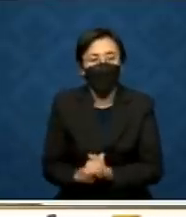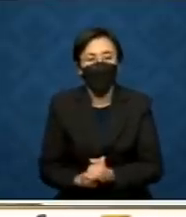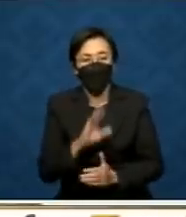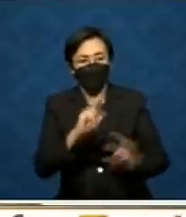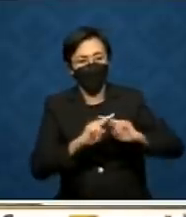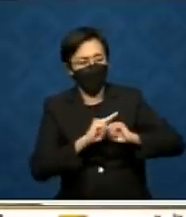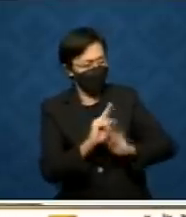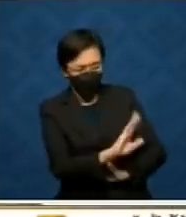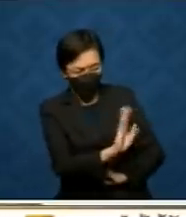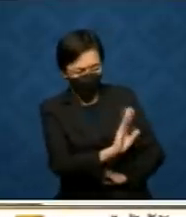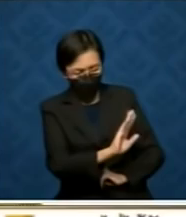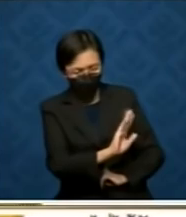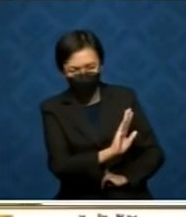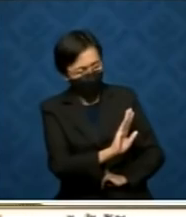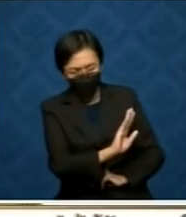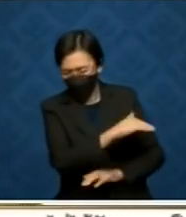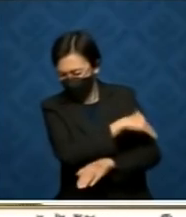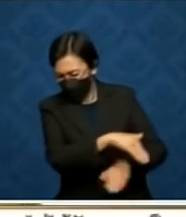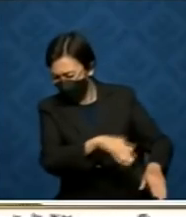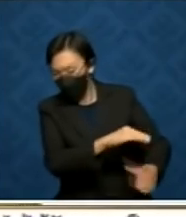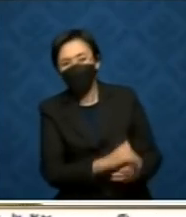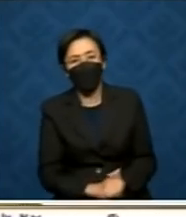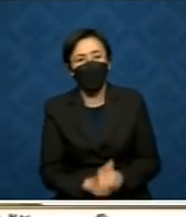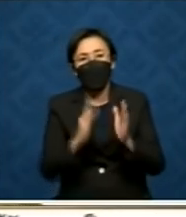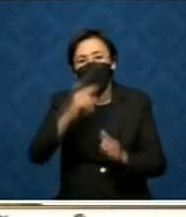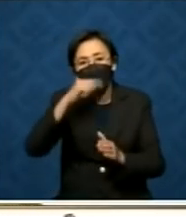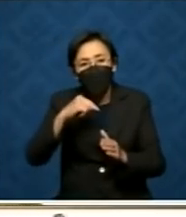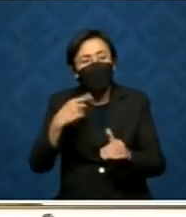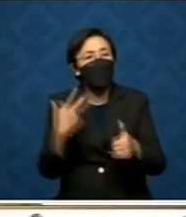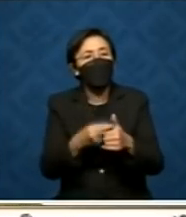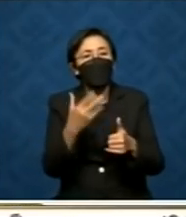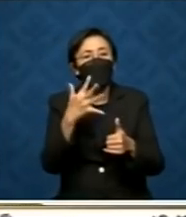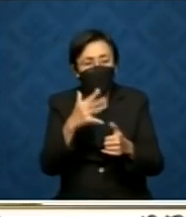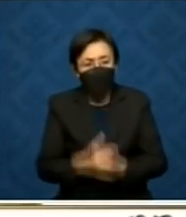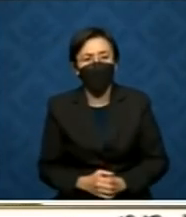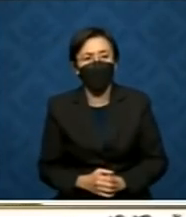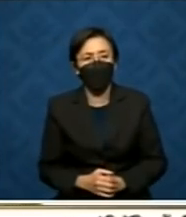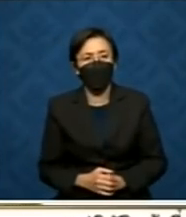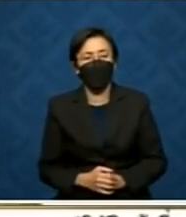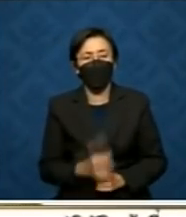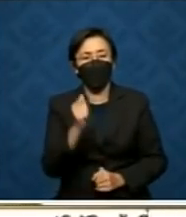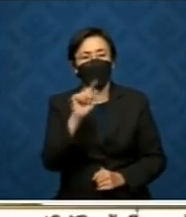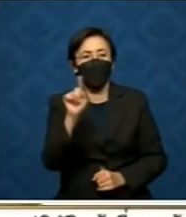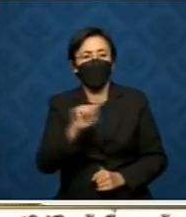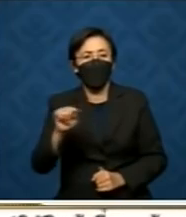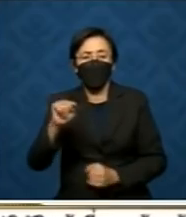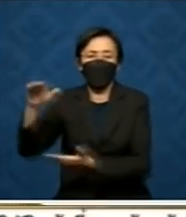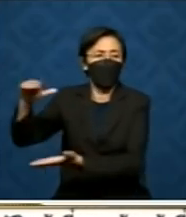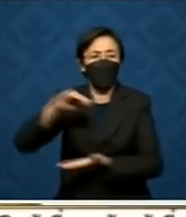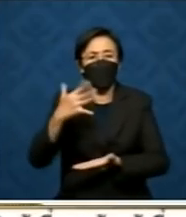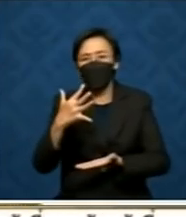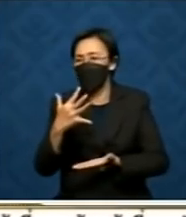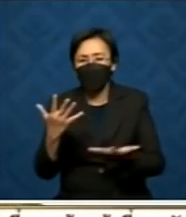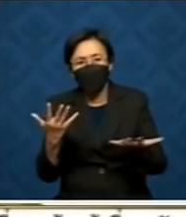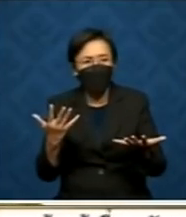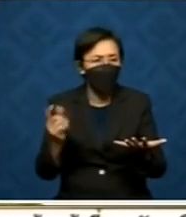เขาก็สว่างนั้นเขารู้ว่าคนไทยไม่มีฉีดแล้วถ้ามาไม่ทันแล้วไอ้ต้าสาละวนกัน